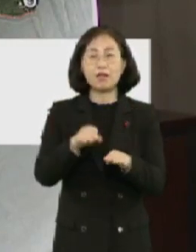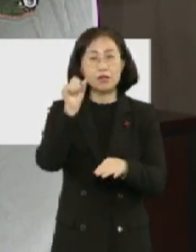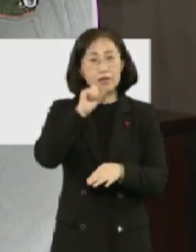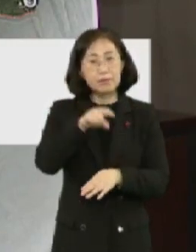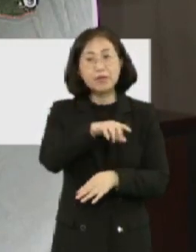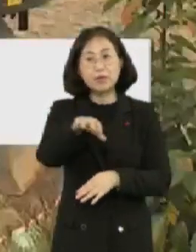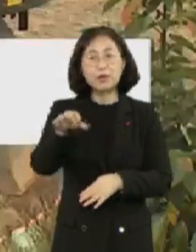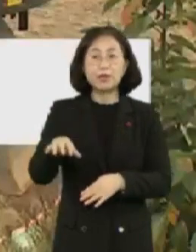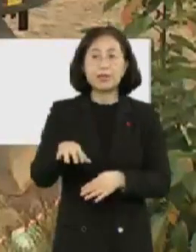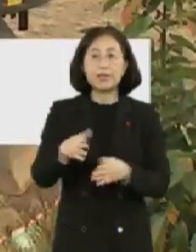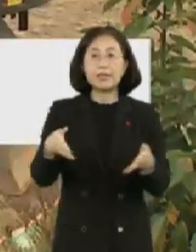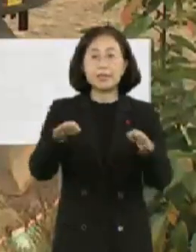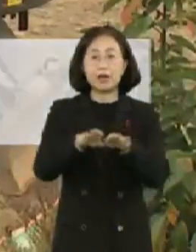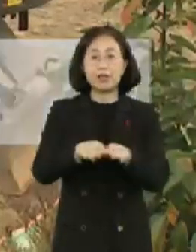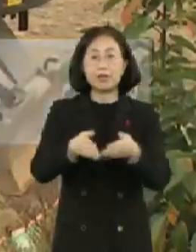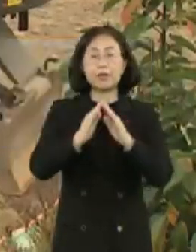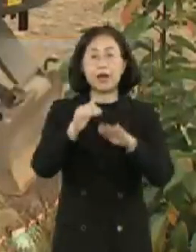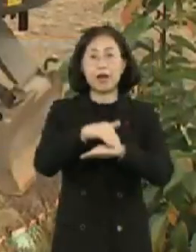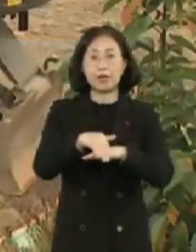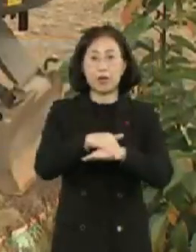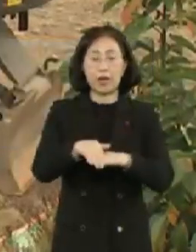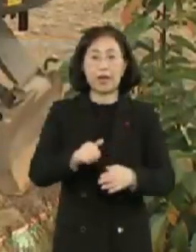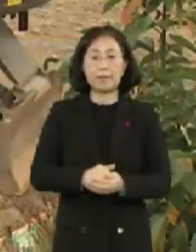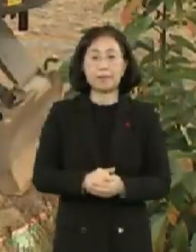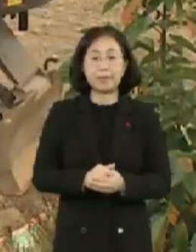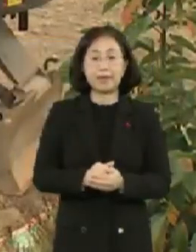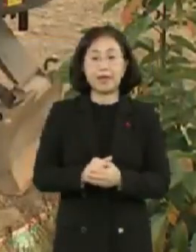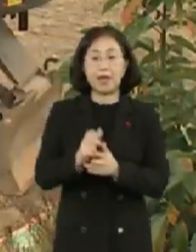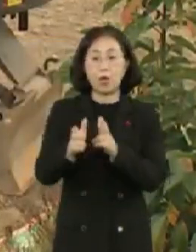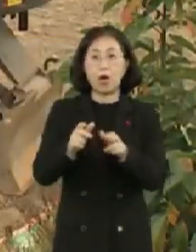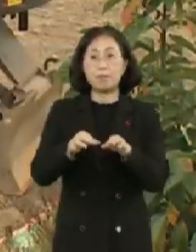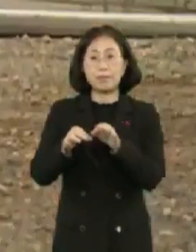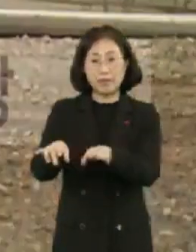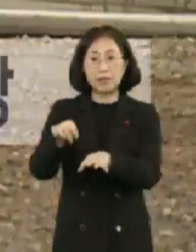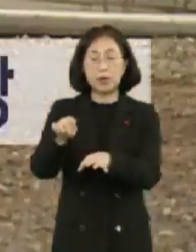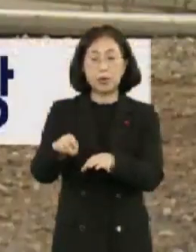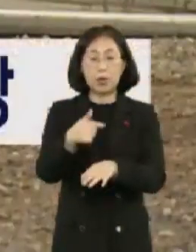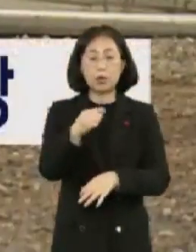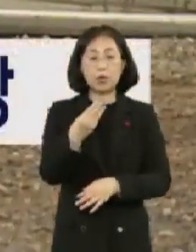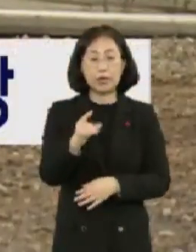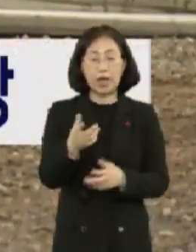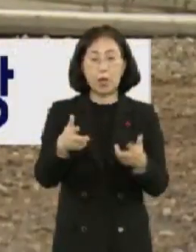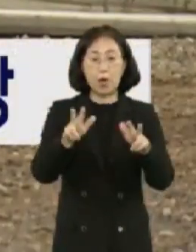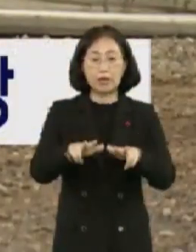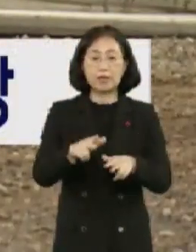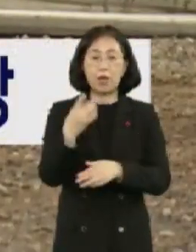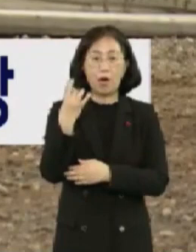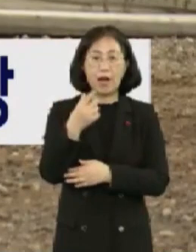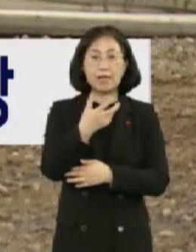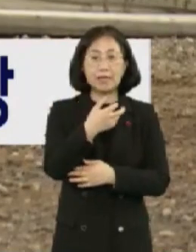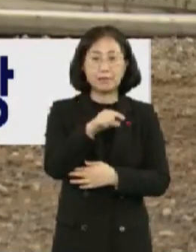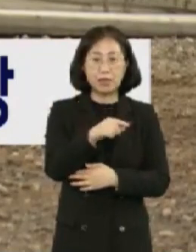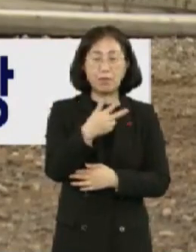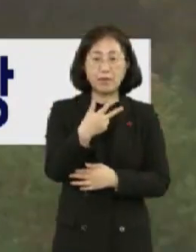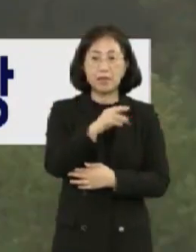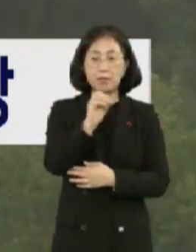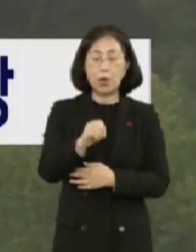시설을 조성할 계획입니다. 공원 용지 기부 체납 면적도 노태공원의 경우 당초